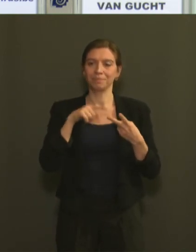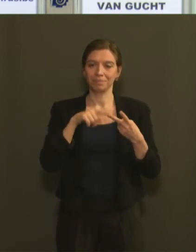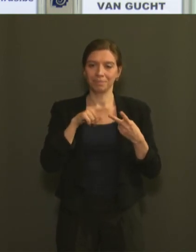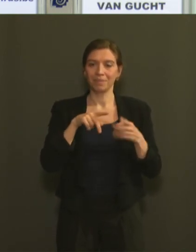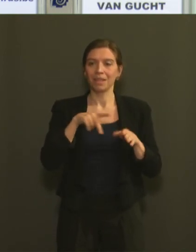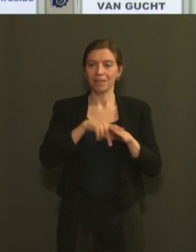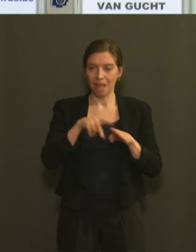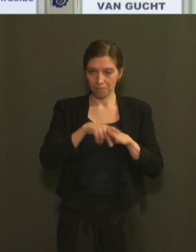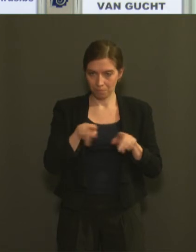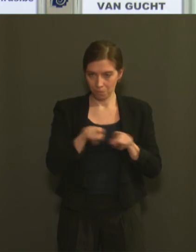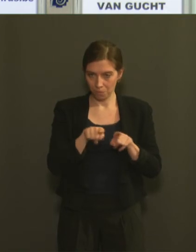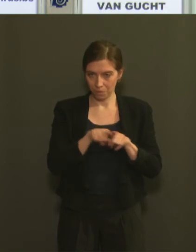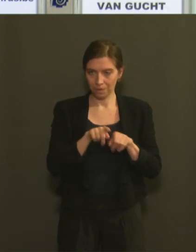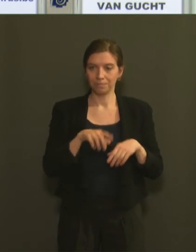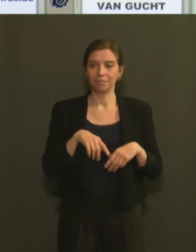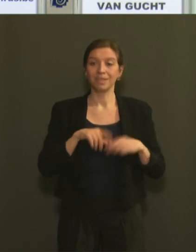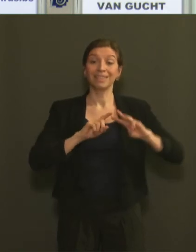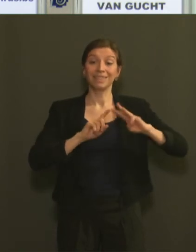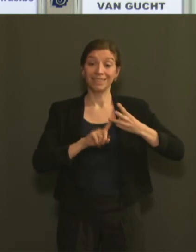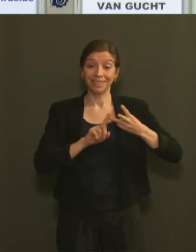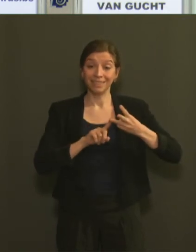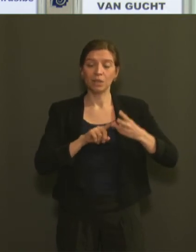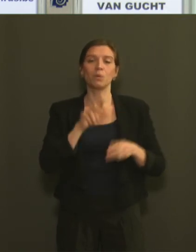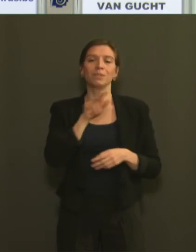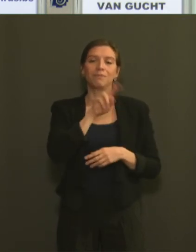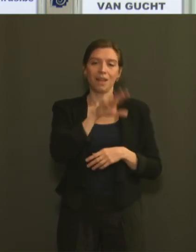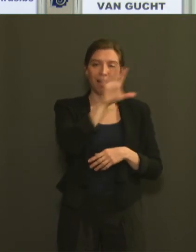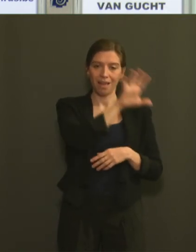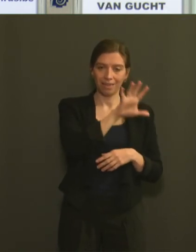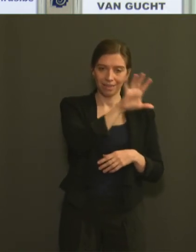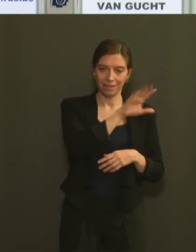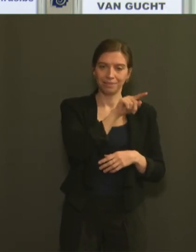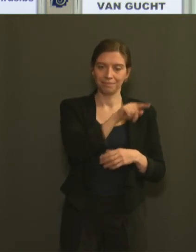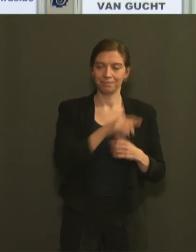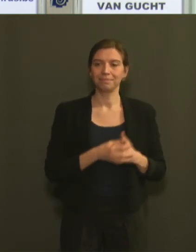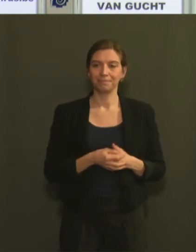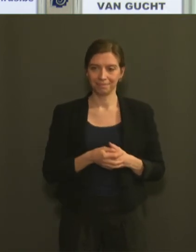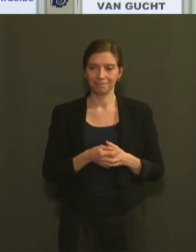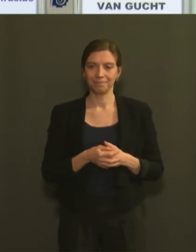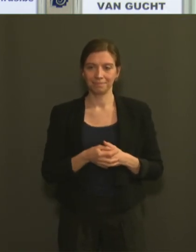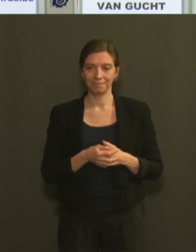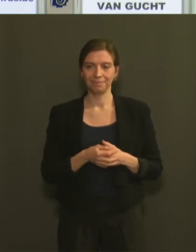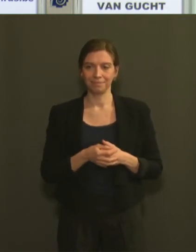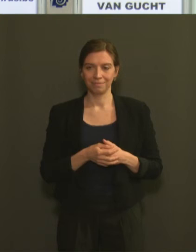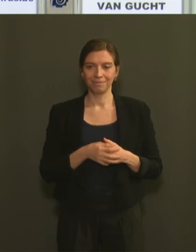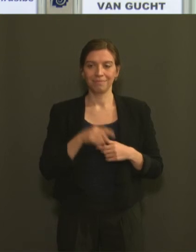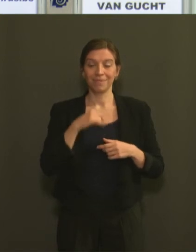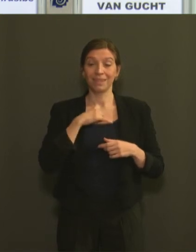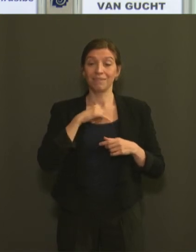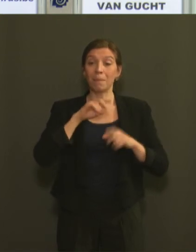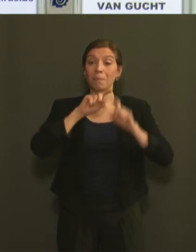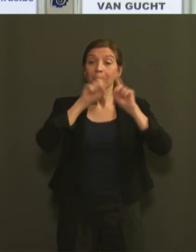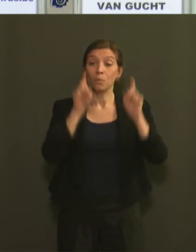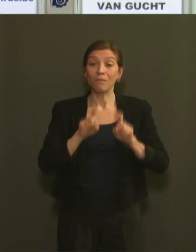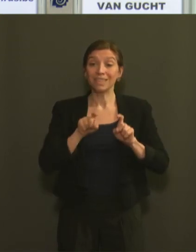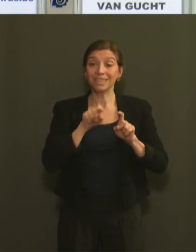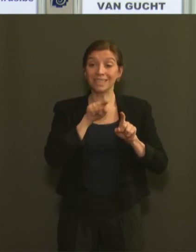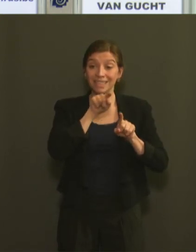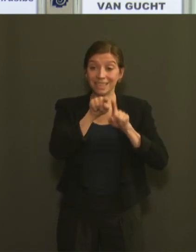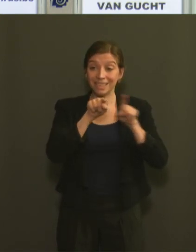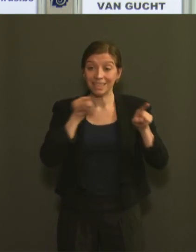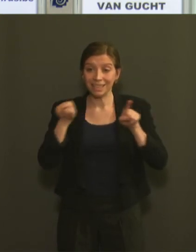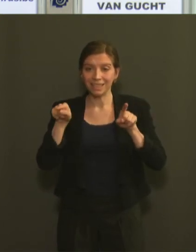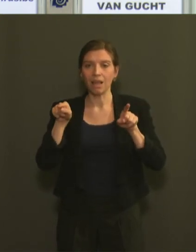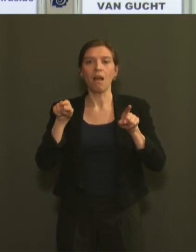in l'ex dripro 26 au bord de notre élite dalibard a reconnu mme van in